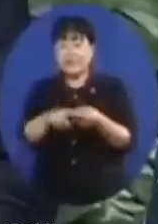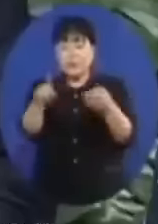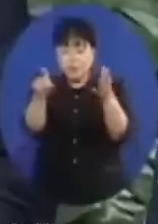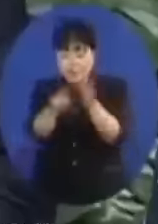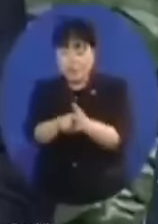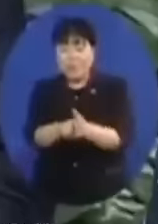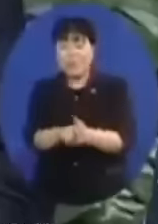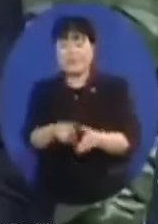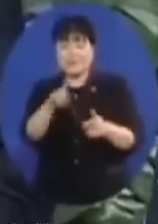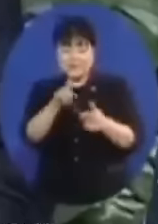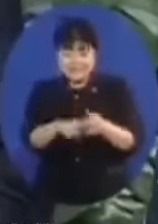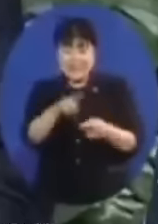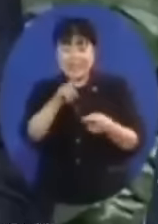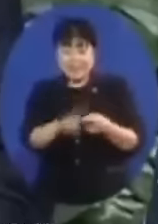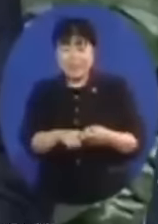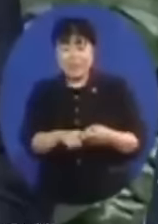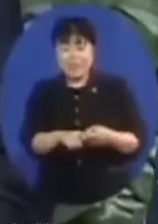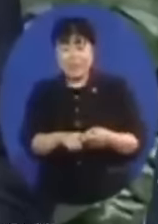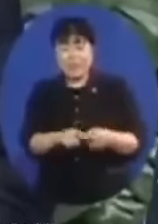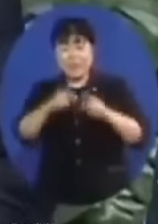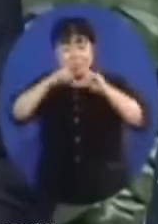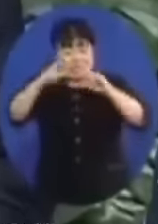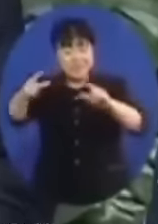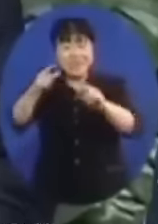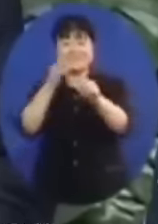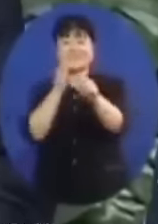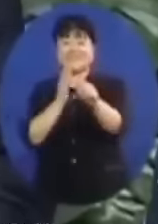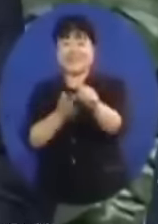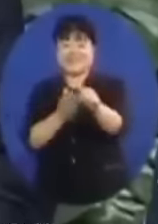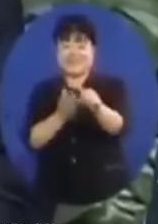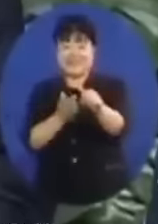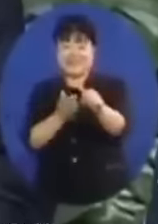믿고 그렇게 선언하십시오.